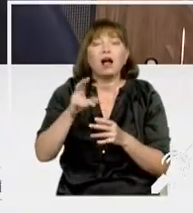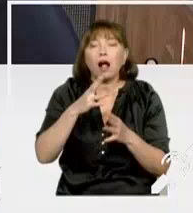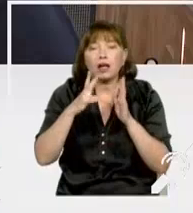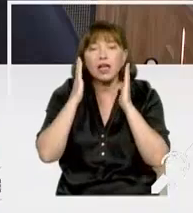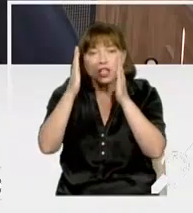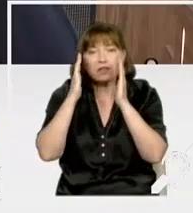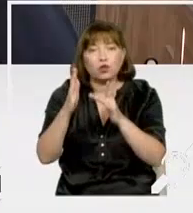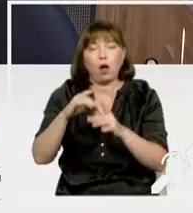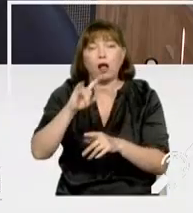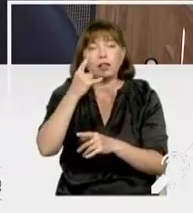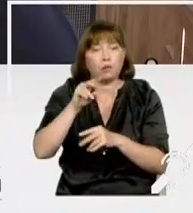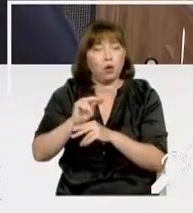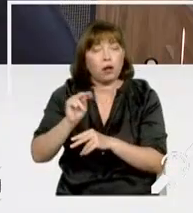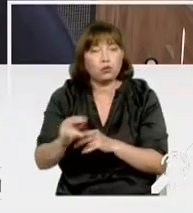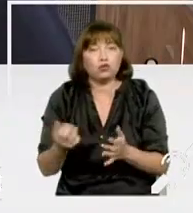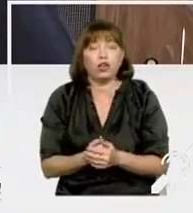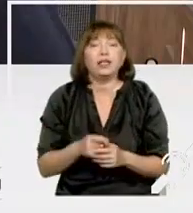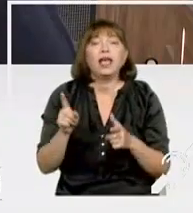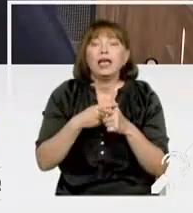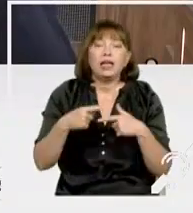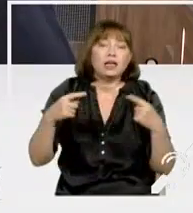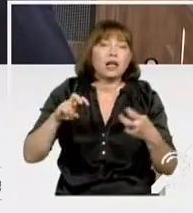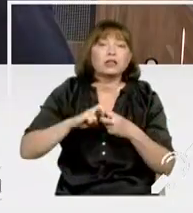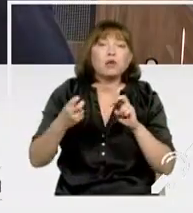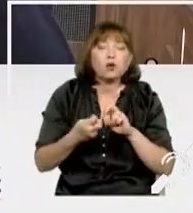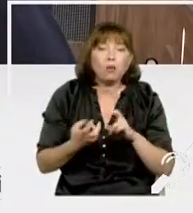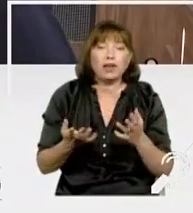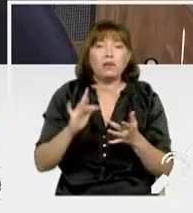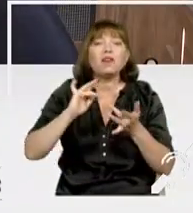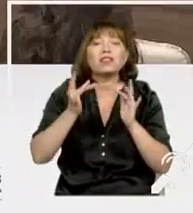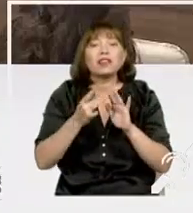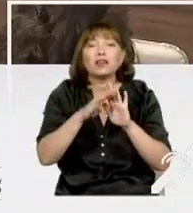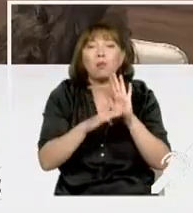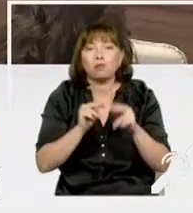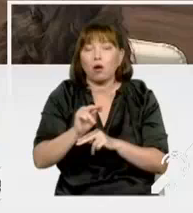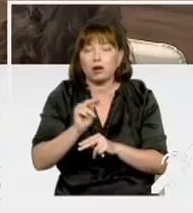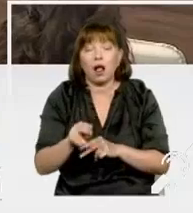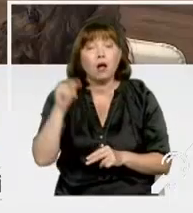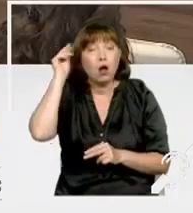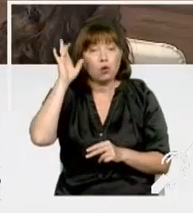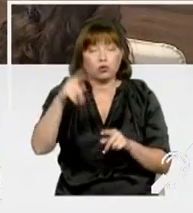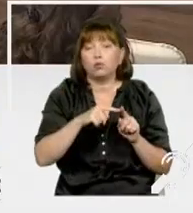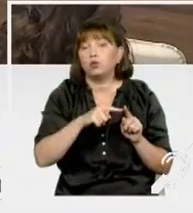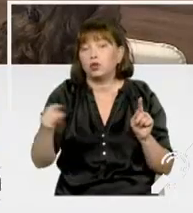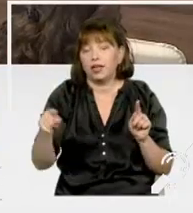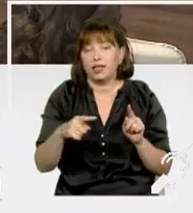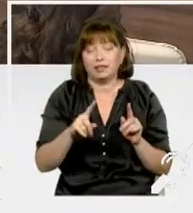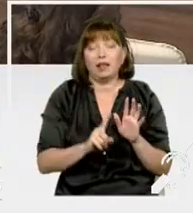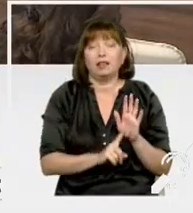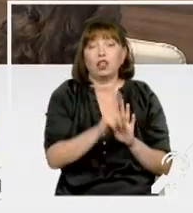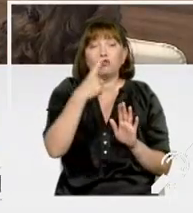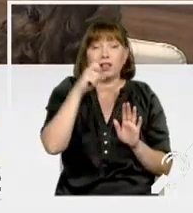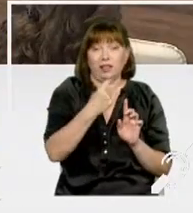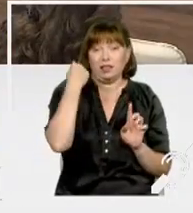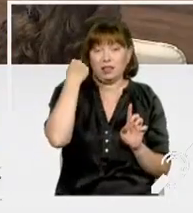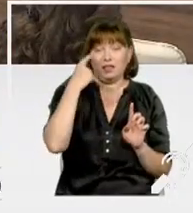copiilor sau provocări în educația digitală. Cursurile se vor desfășura de săptămâna viitoare